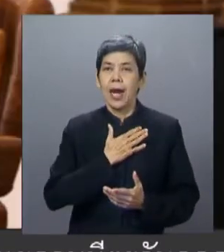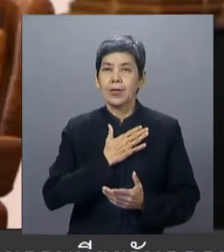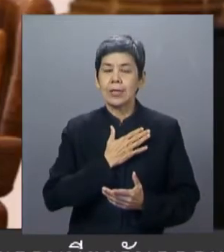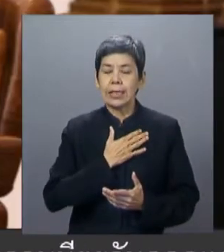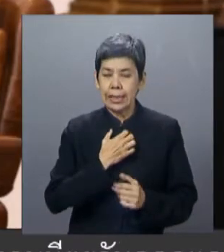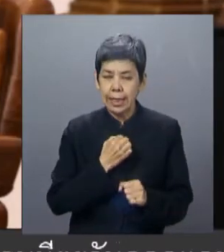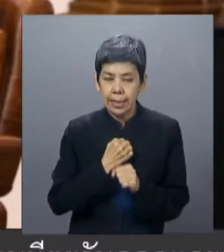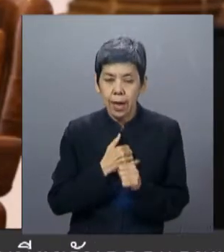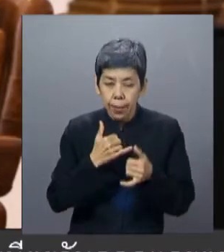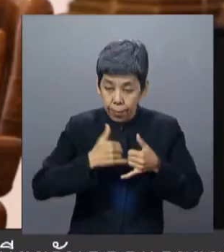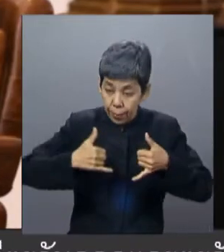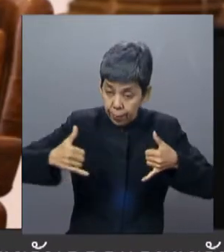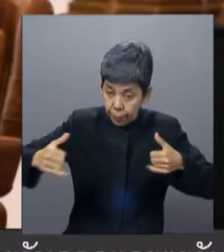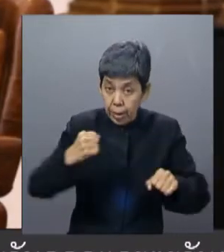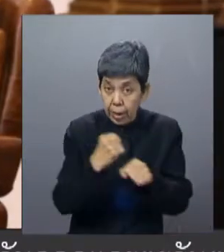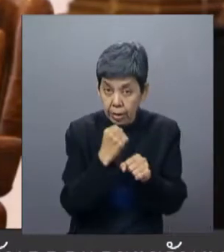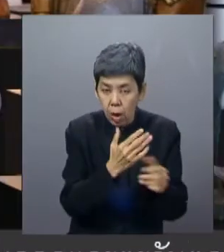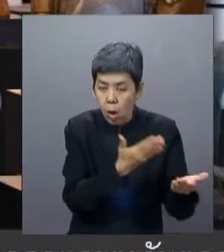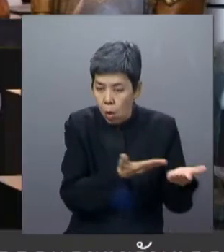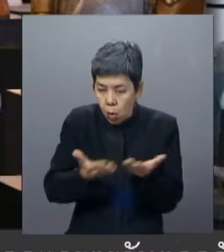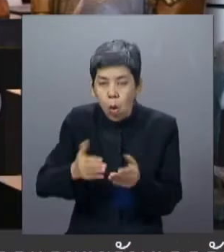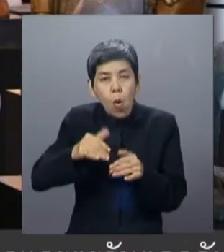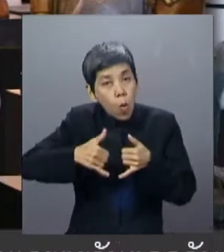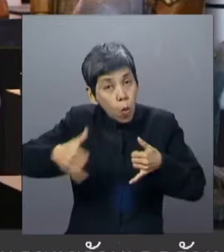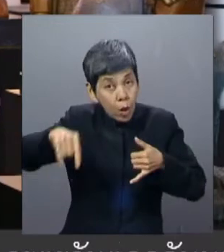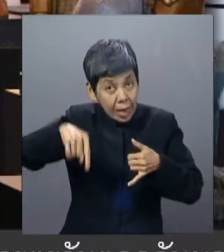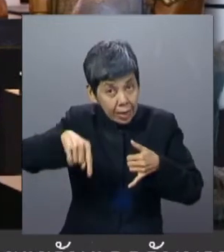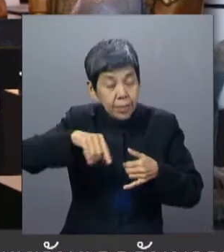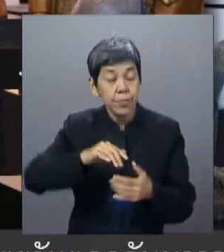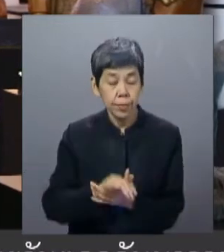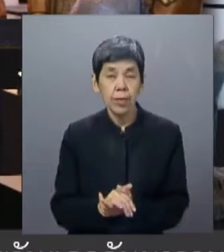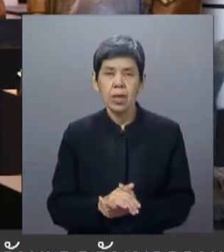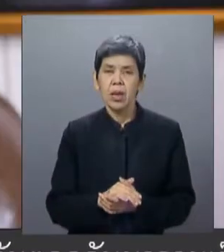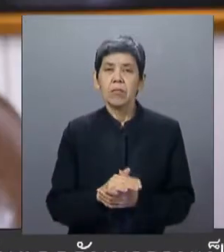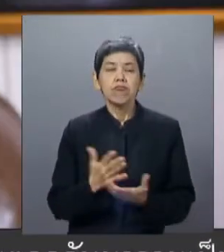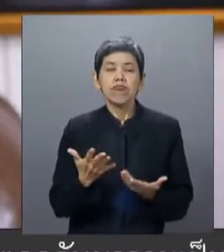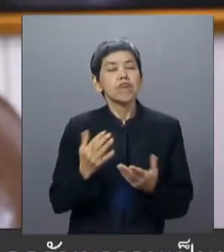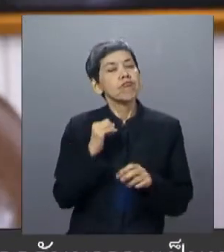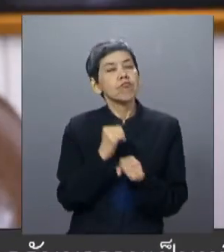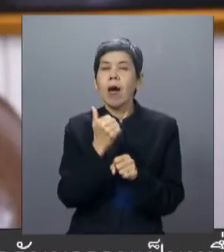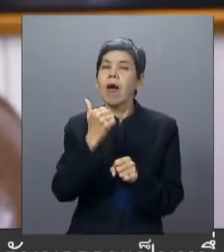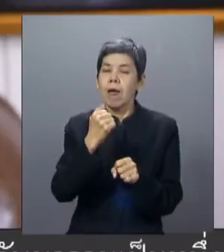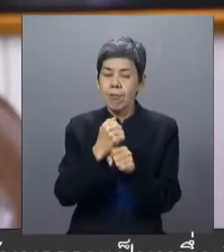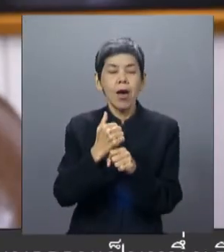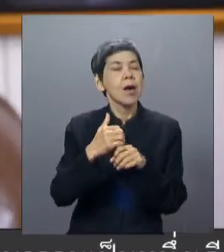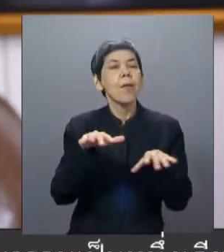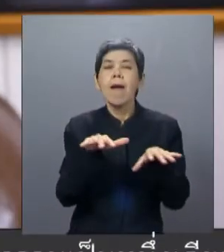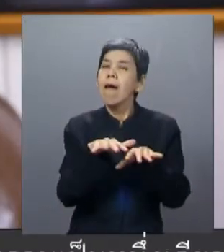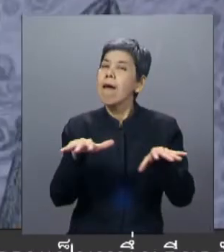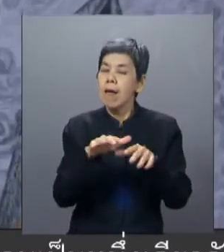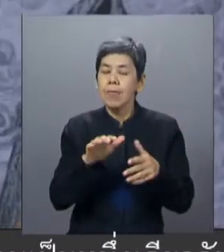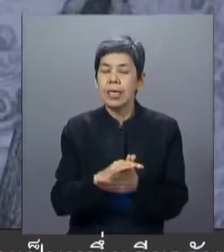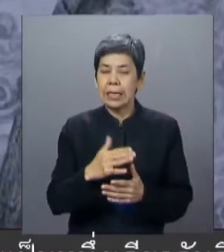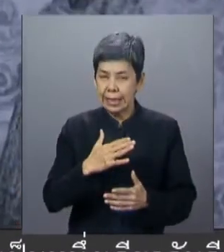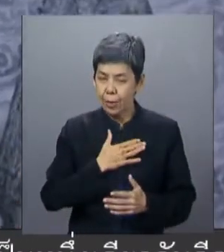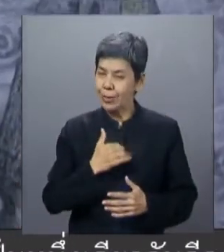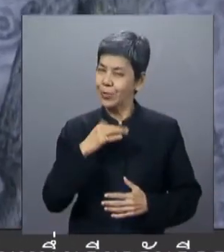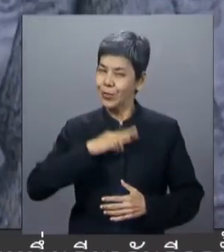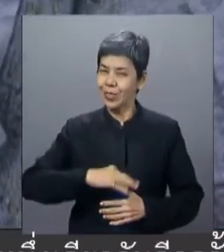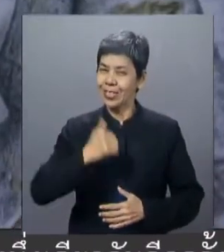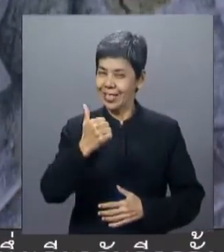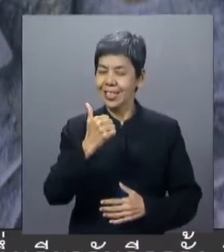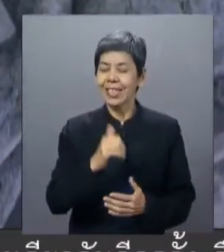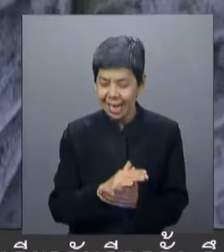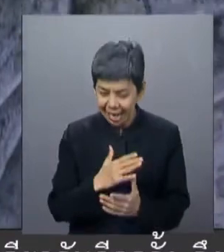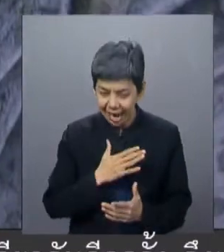จะเก็บรวบรวมงานของศิลปินมาไว้ที่เดียวกันเนี่ยก็ไม่ได้ยุ่งยากเท่าไหร่นะคะแต่ว่ามันเป็นการดีด้วยที่หนึ่ง